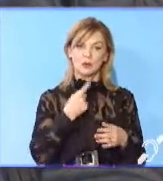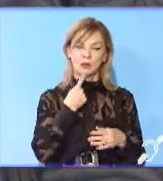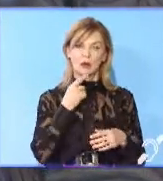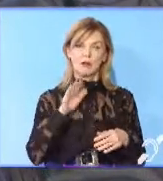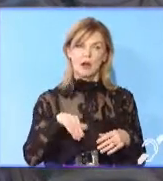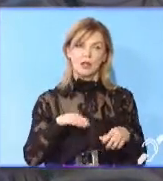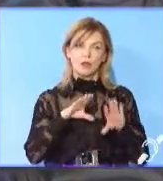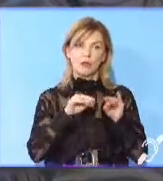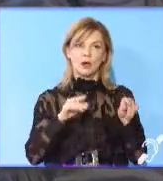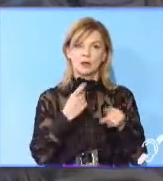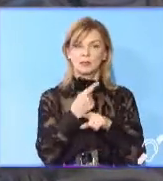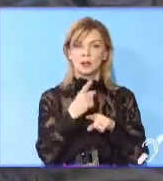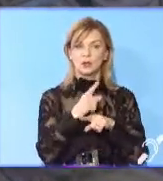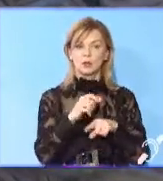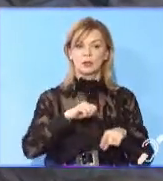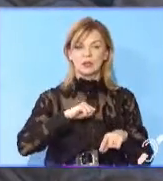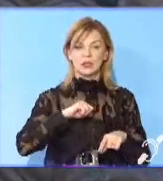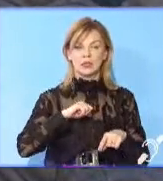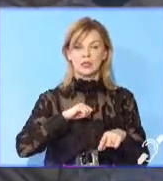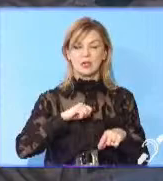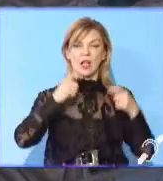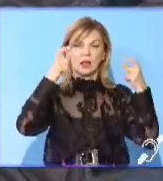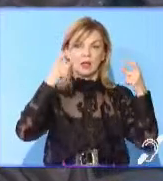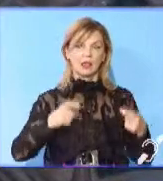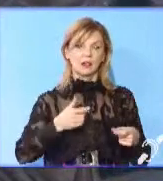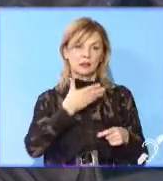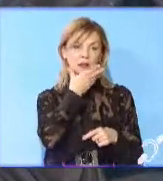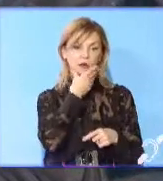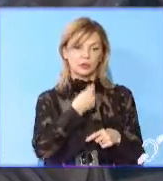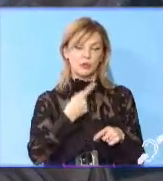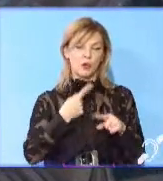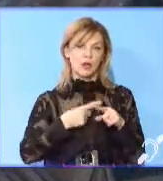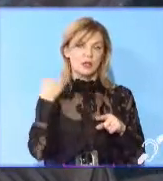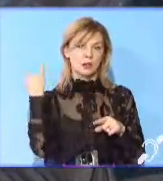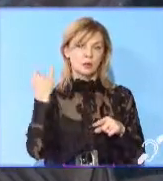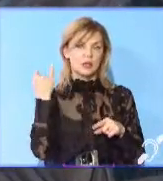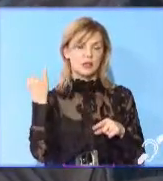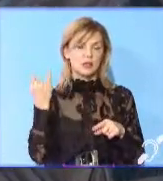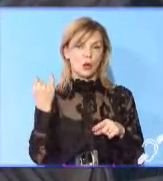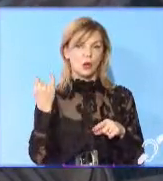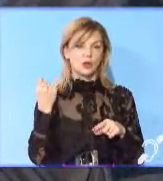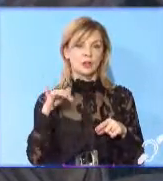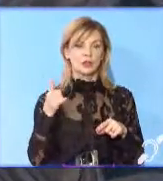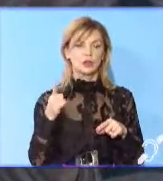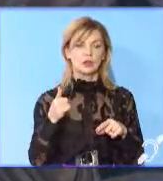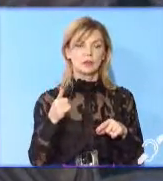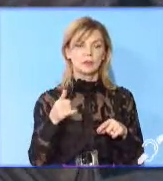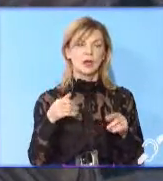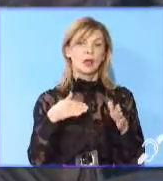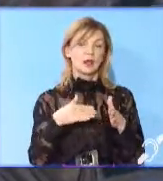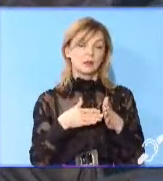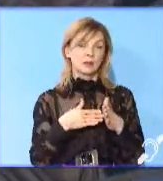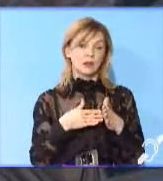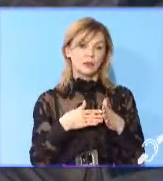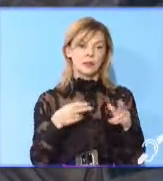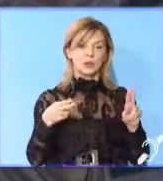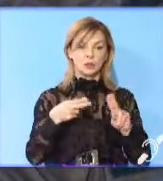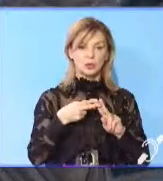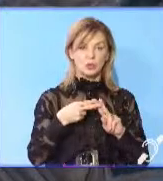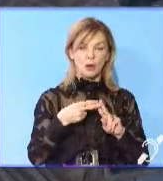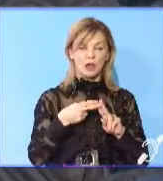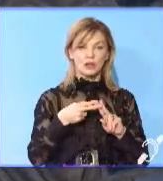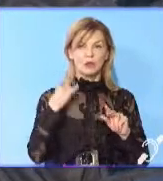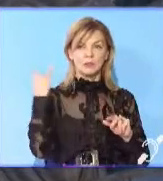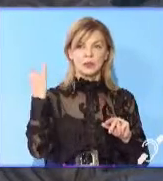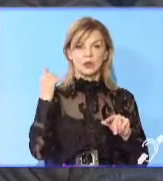atâtea lucruri de oferit, atâtea clădiri minunate cu istorie și trebuie să cunoaștem și